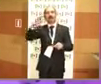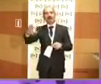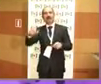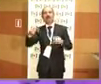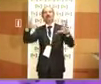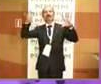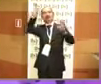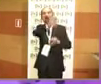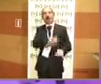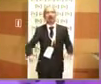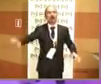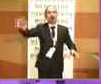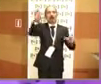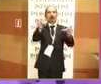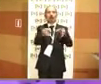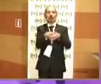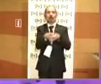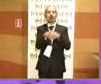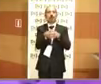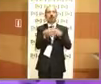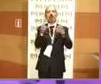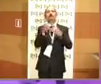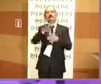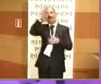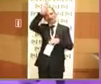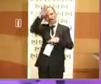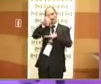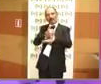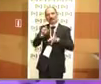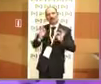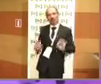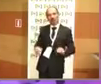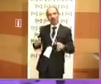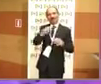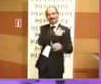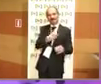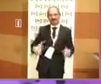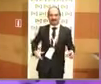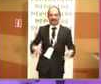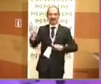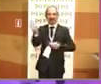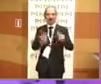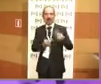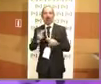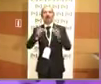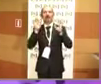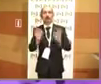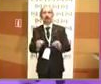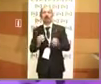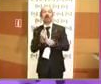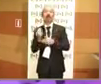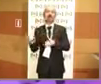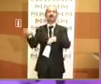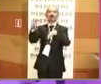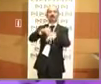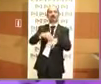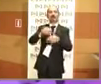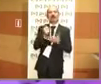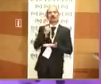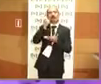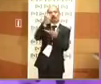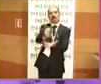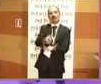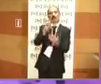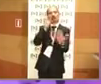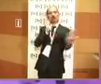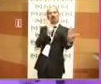un gruppo di imprenditori, di sindaci, di amministratori, e che è uno straordinario contributo alla sfida che